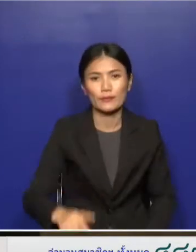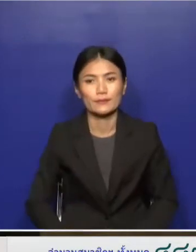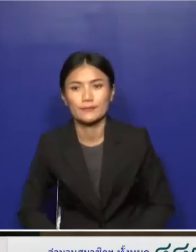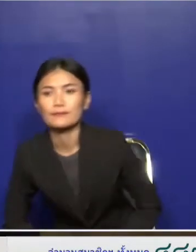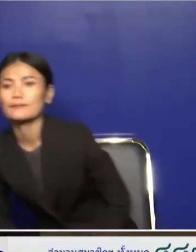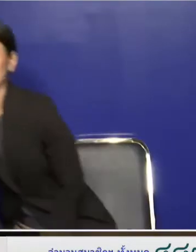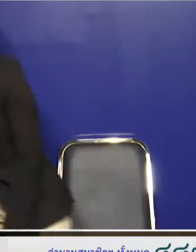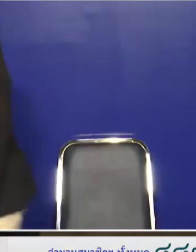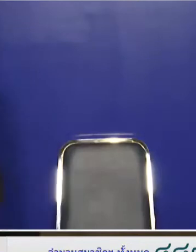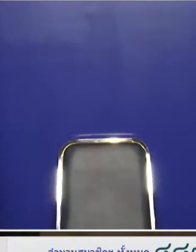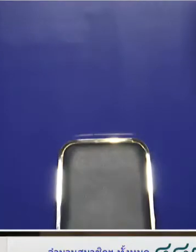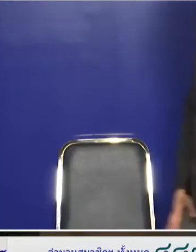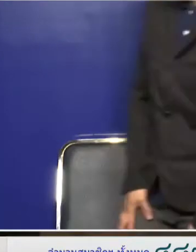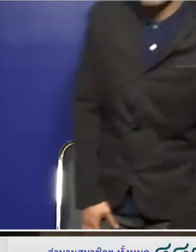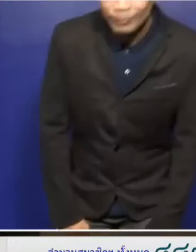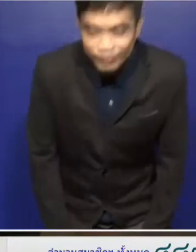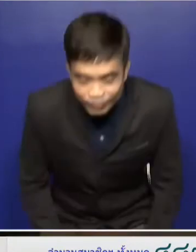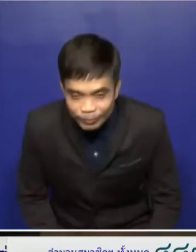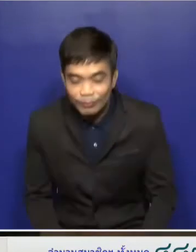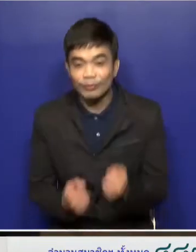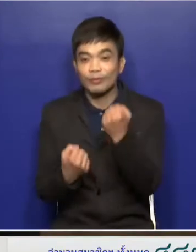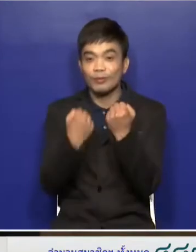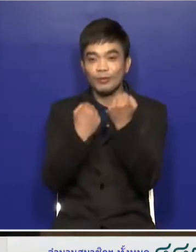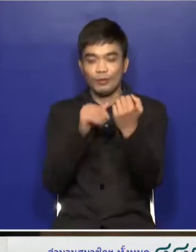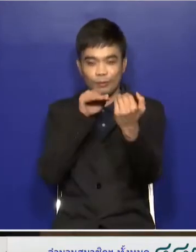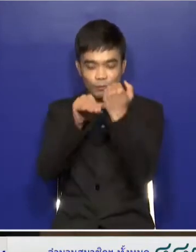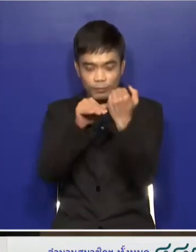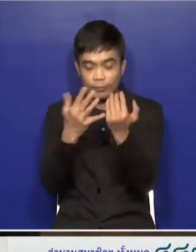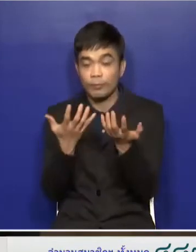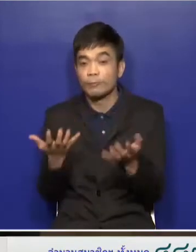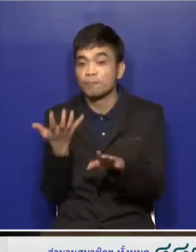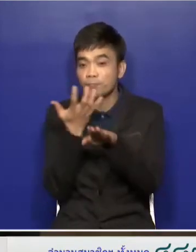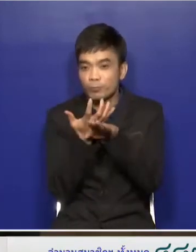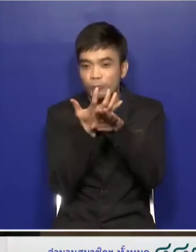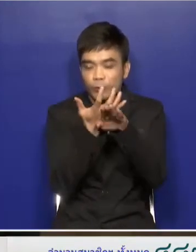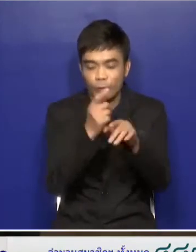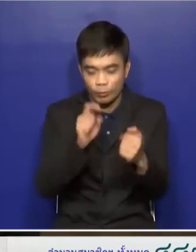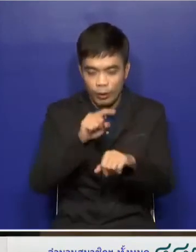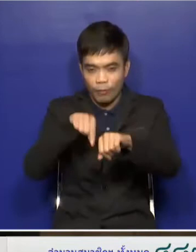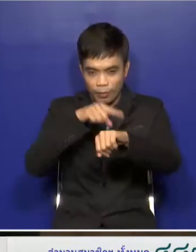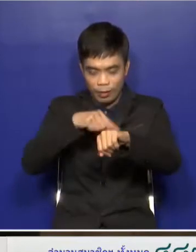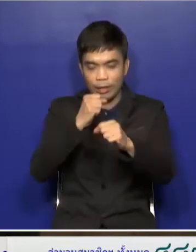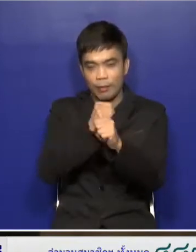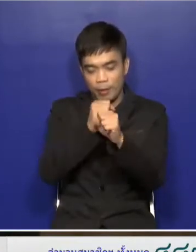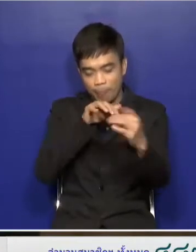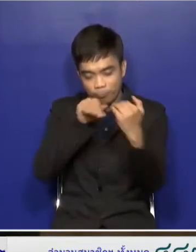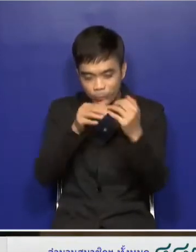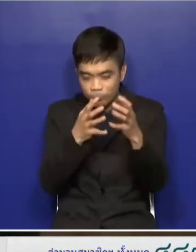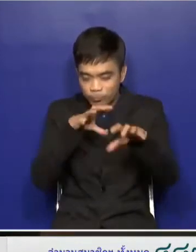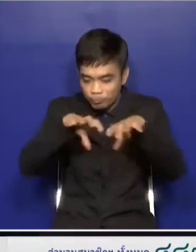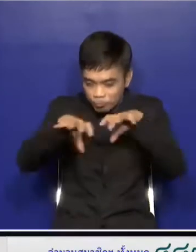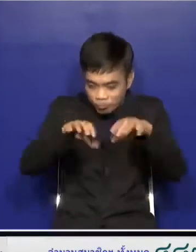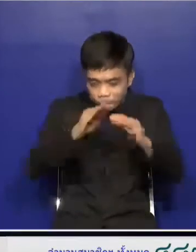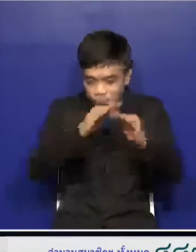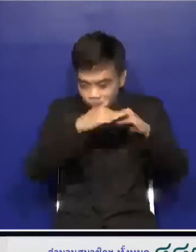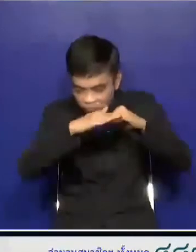อย่างที่รายงานบอกมาเนี่ยการเพิ่มขนส่งมวลชนขนส่งสาธารณะเนี่ยแน่นอนมันต้องใช้เวลาการทำถนนมันต้องใช้เวลาแต่ทุกวันนี้จริ